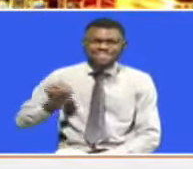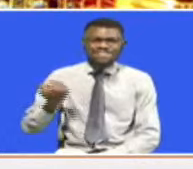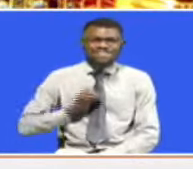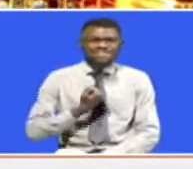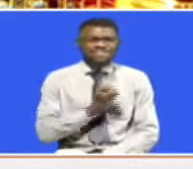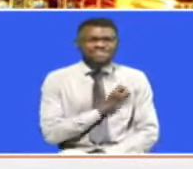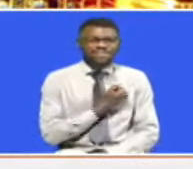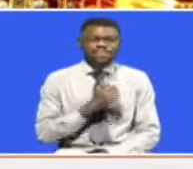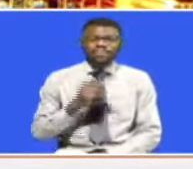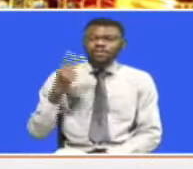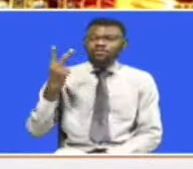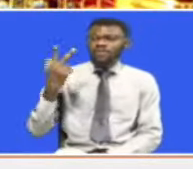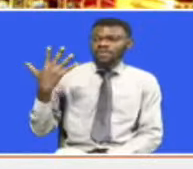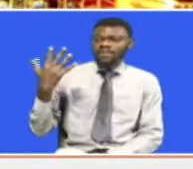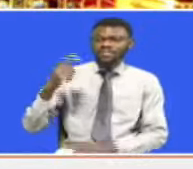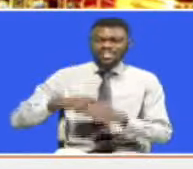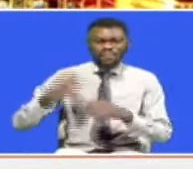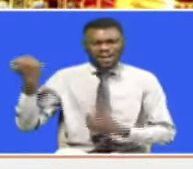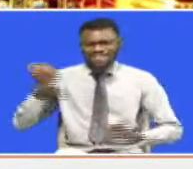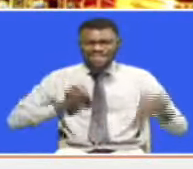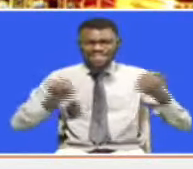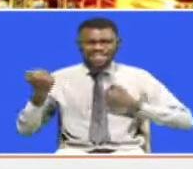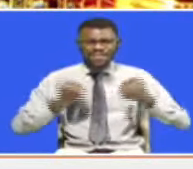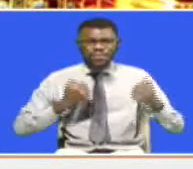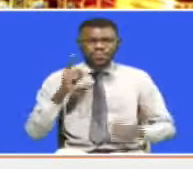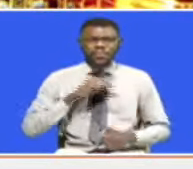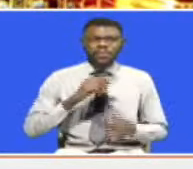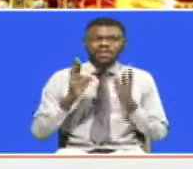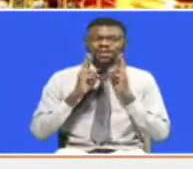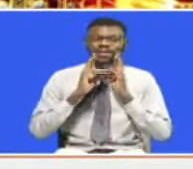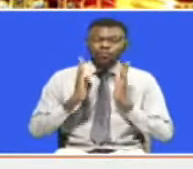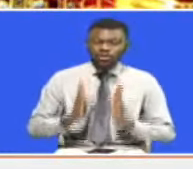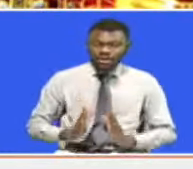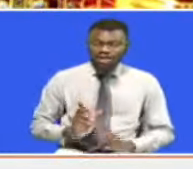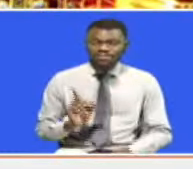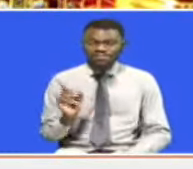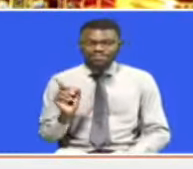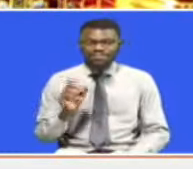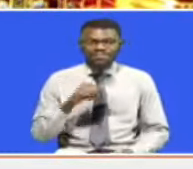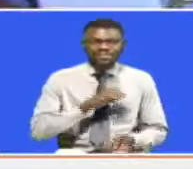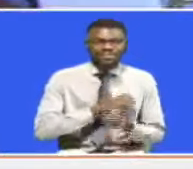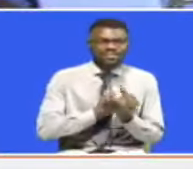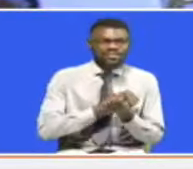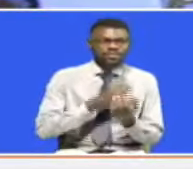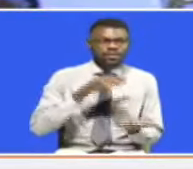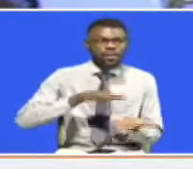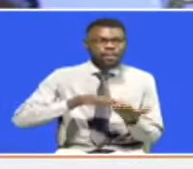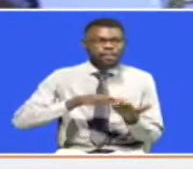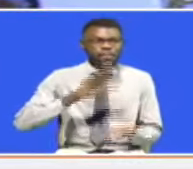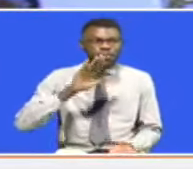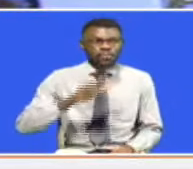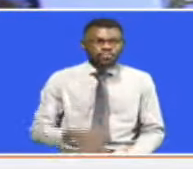kisu mara 25. Mwanahabari Ode Francis na taarifa kamili.